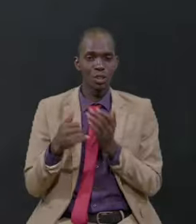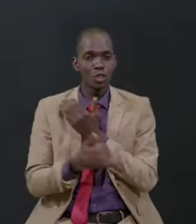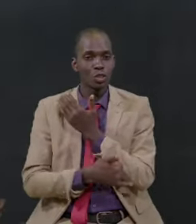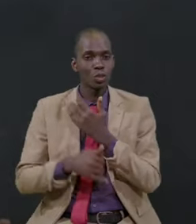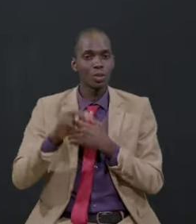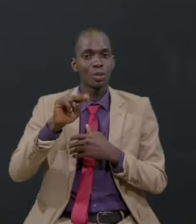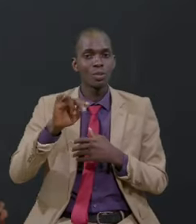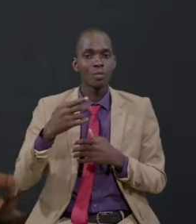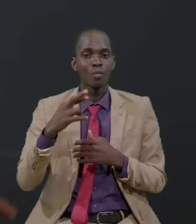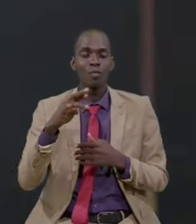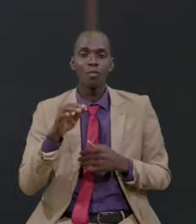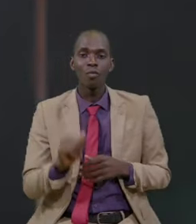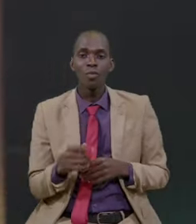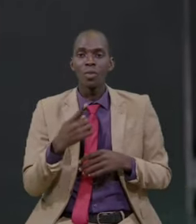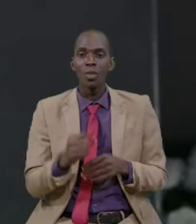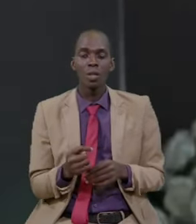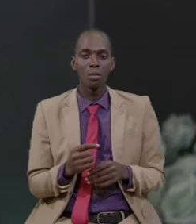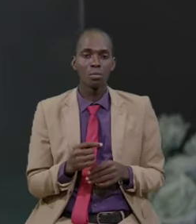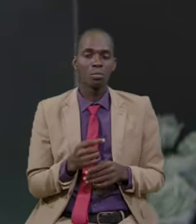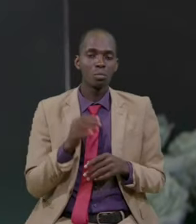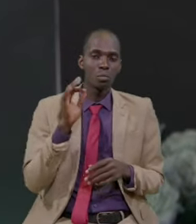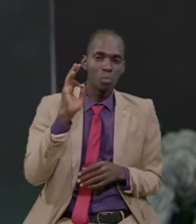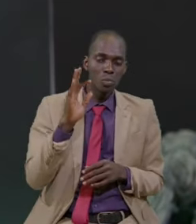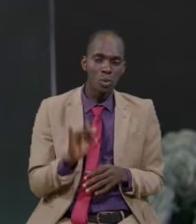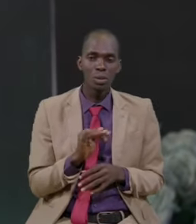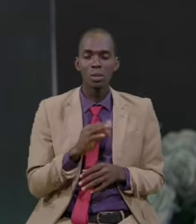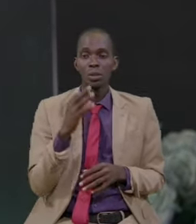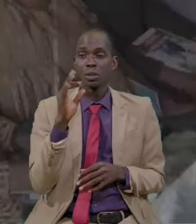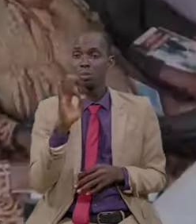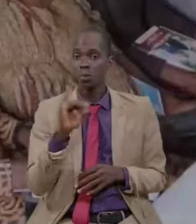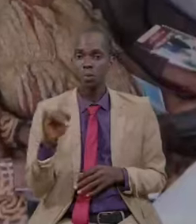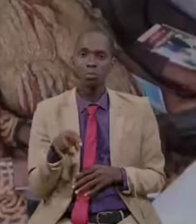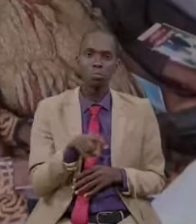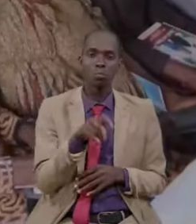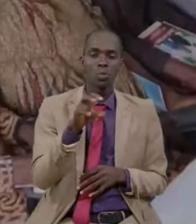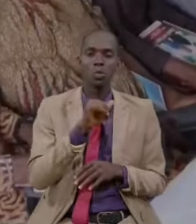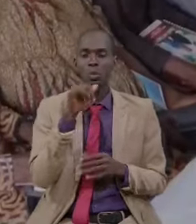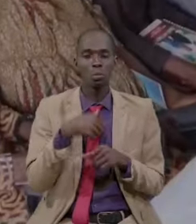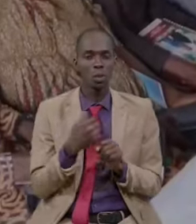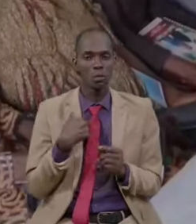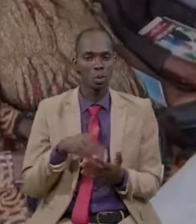L'œuvre, la prédication, les voyages ne m'ont pas affaibli. Est-ce que je suis faible?